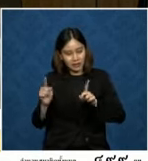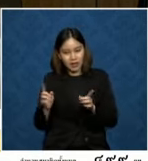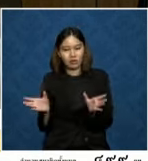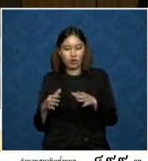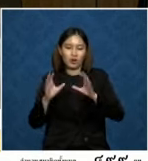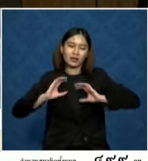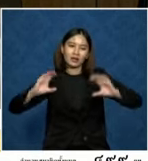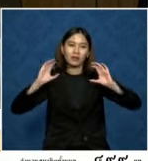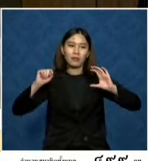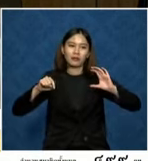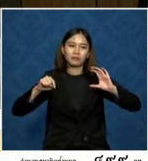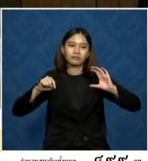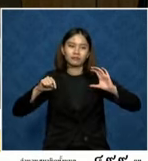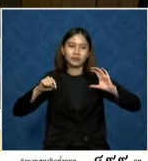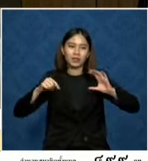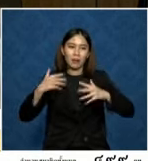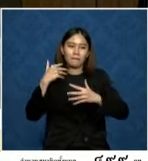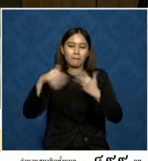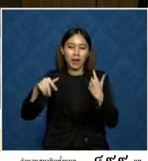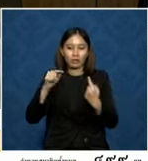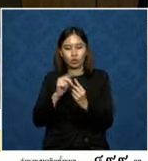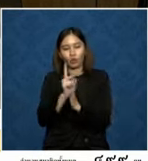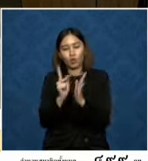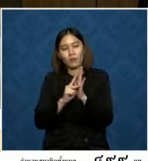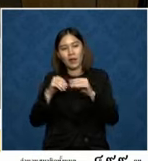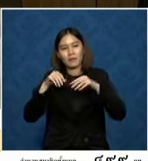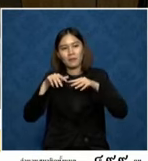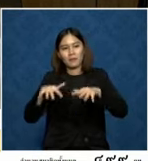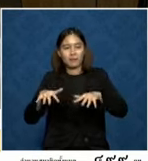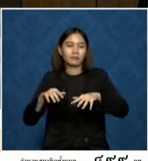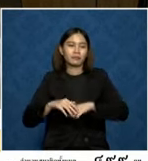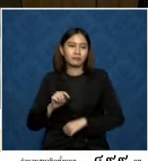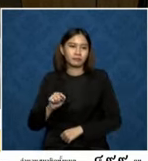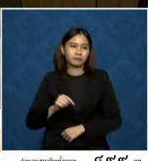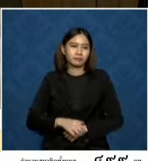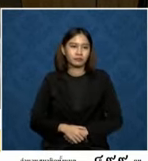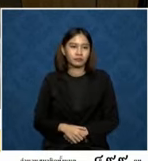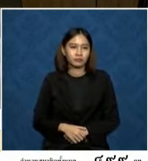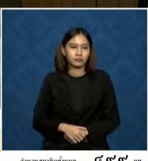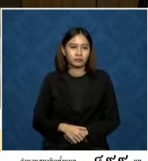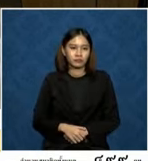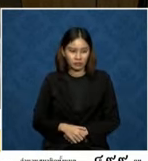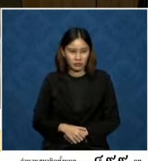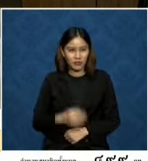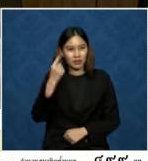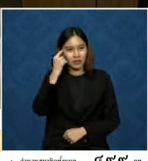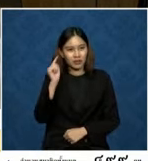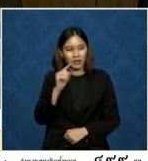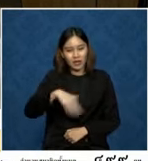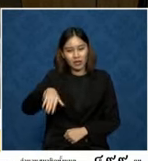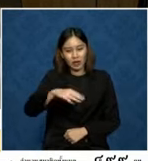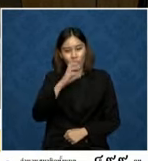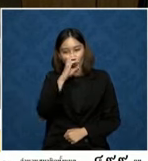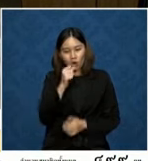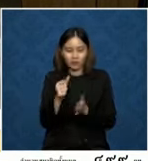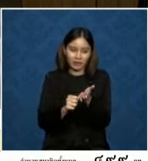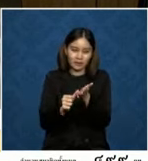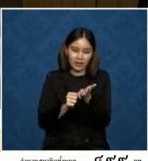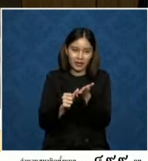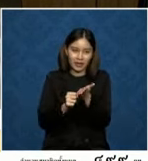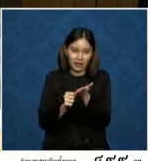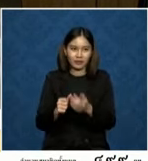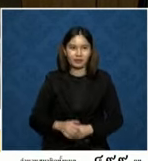กพร่องนะครับของการที่จะออกกฎหมายแบบรวบรัดแบบนี้นะครับก็คิดว่าท่านลองไปแก้ตรงนี้ให้มากอี